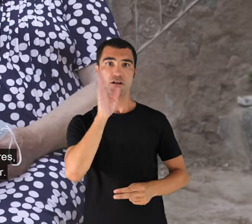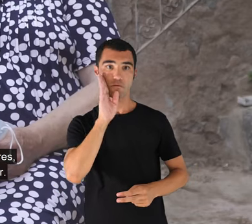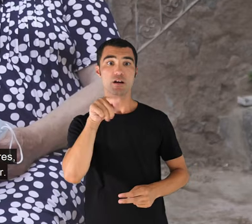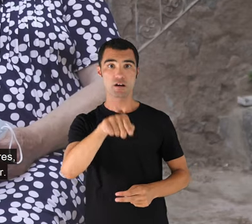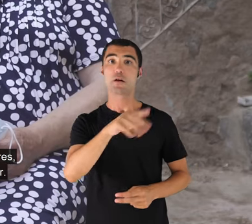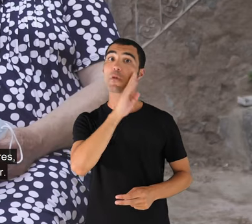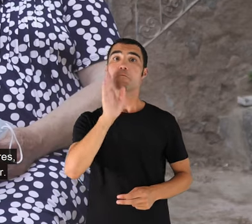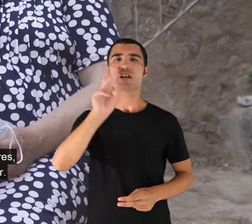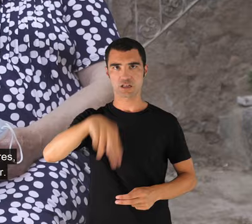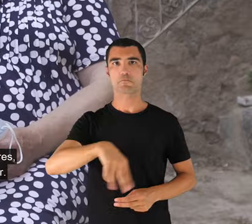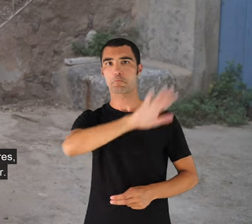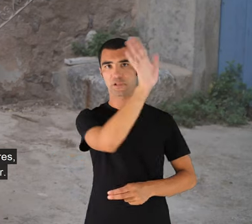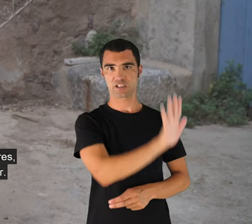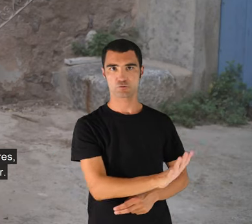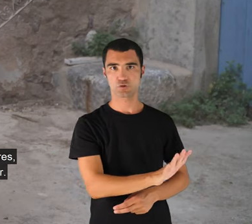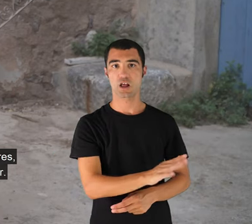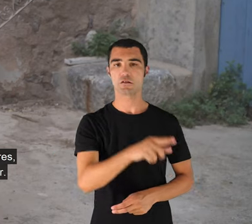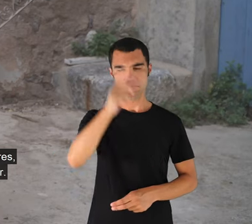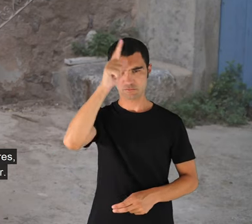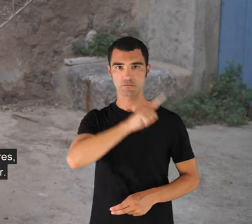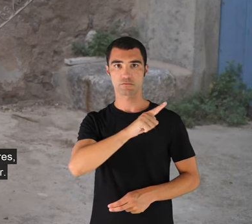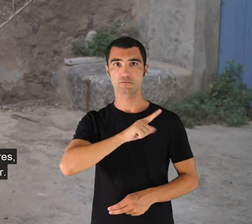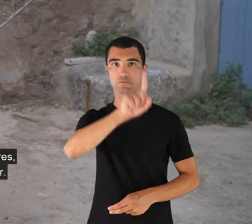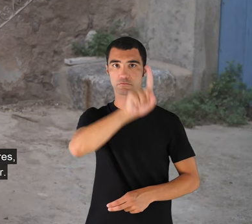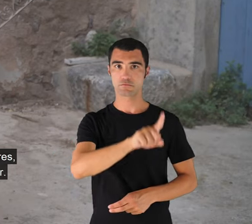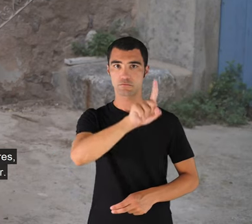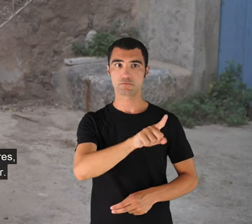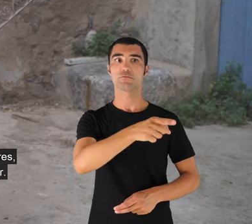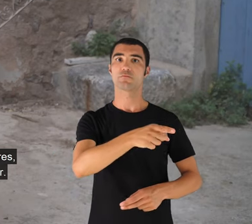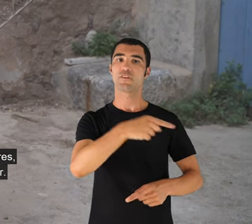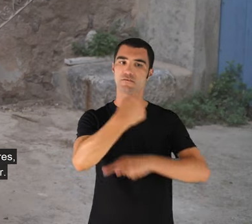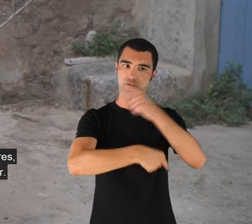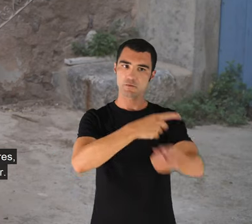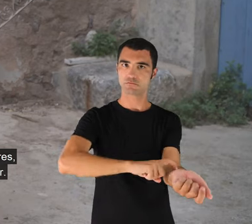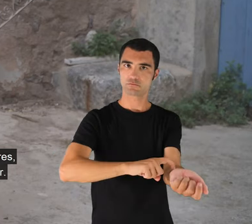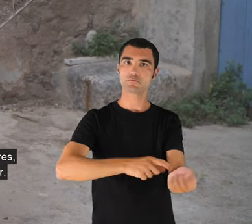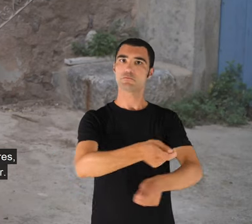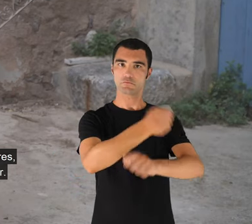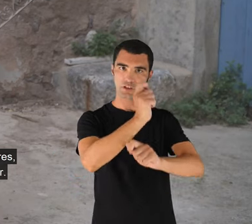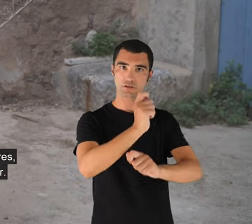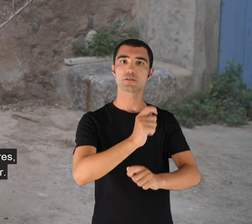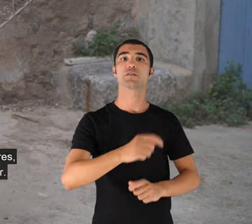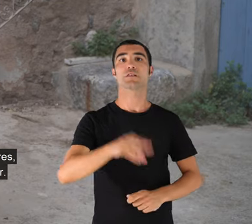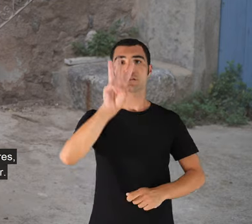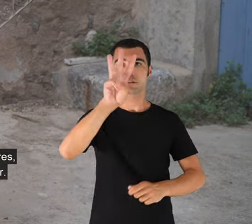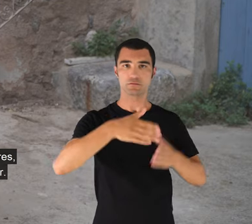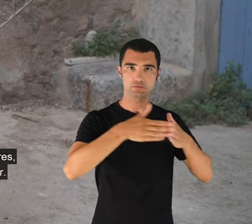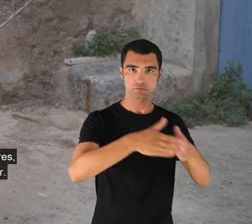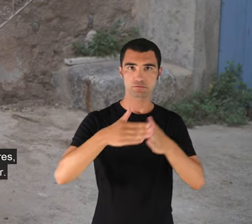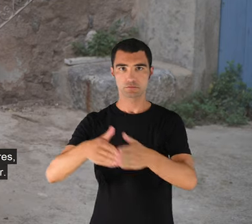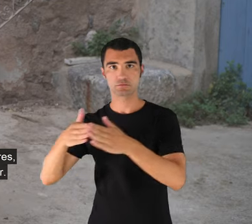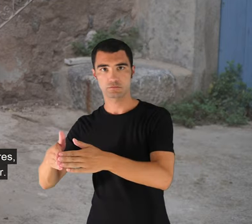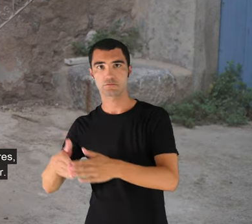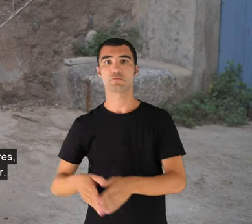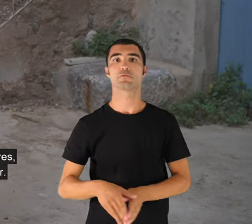era Cabo Primera, fogonero, i família de pescadors. Tenien tres traïneres, i jo t'ho dic, se'n va anar de 7 anys a la